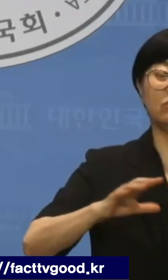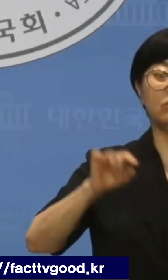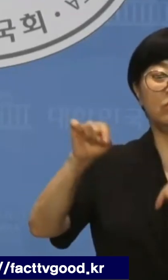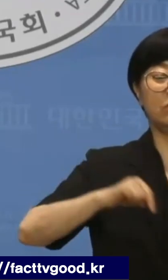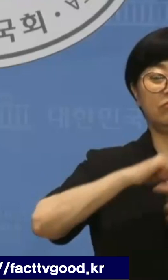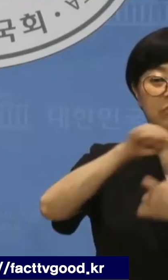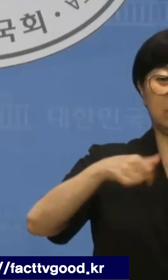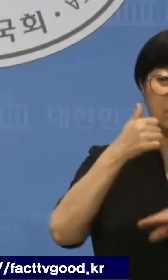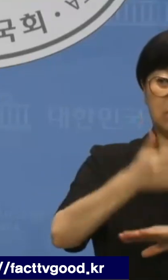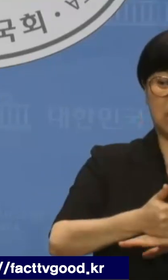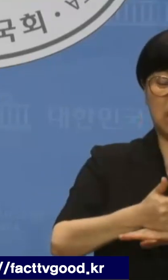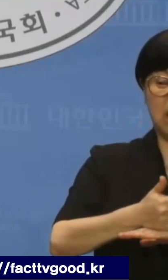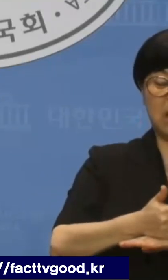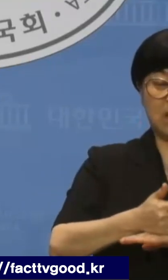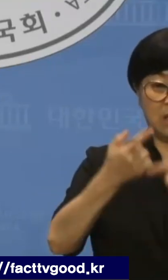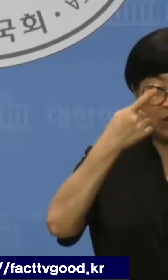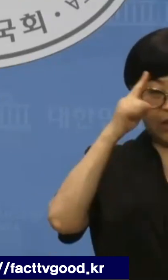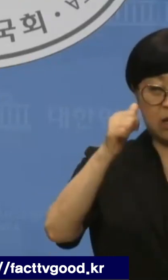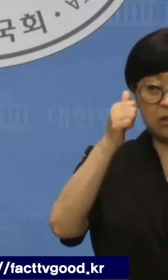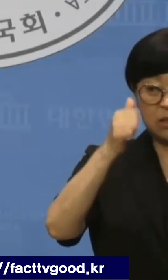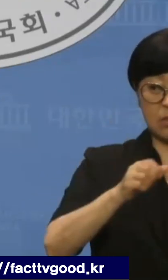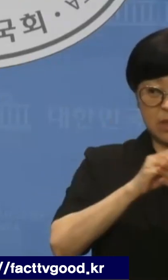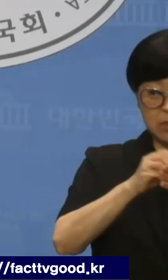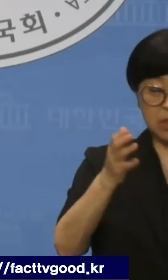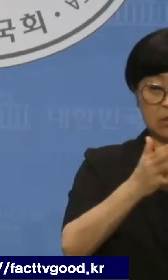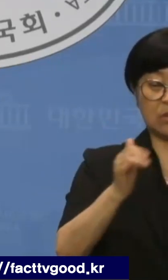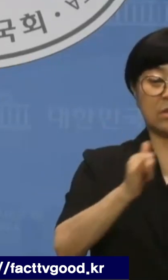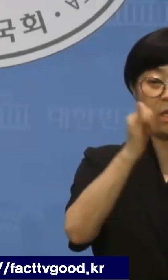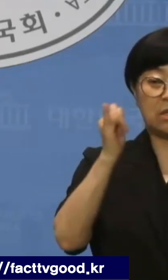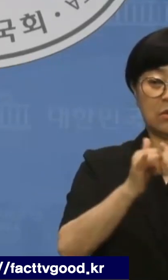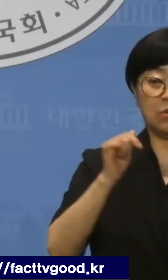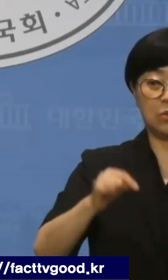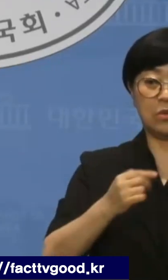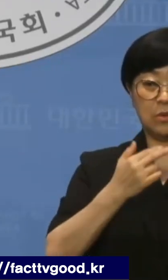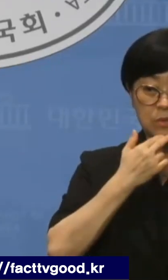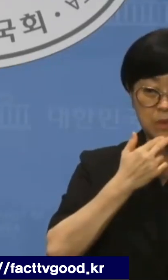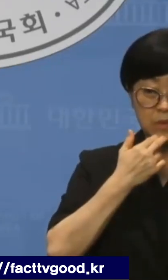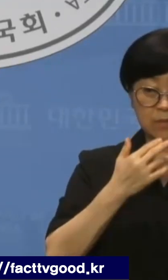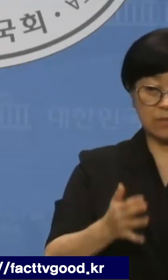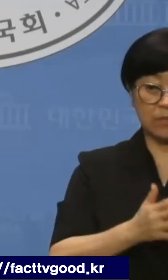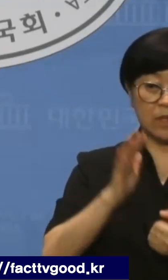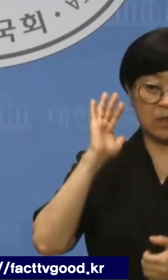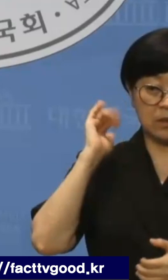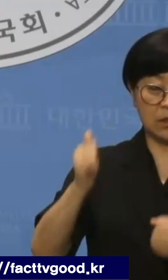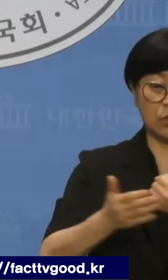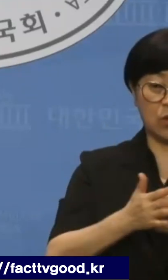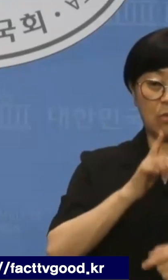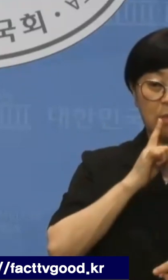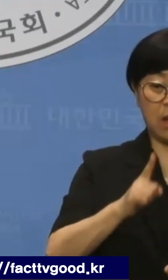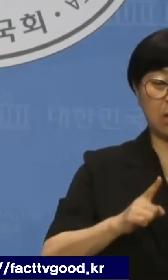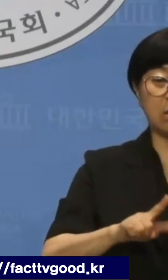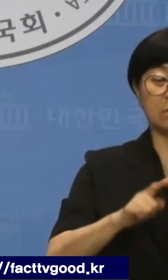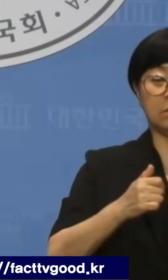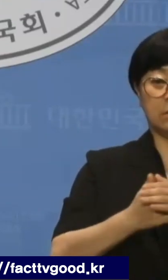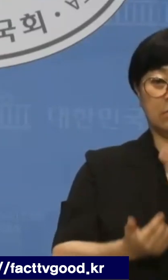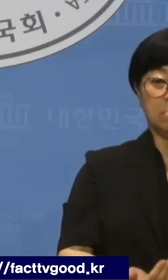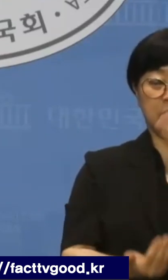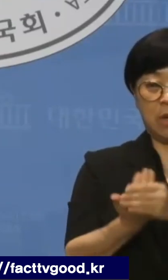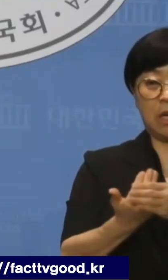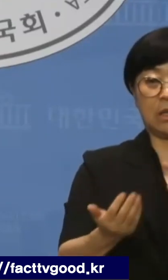결과입니다. 입시라는 중차대한 사안마저 사회적 논의나 조율 없이 대통령의 말 한마디로